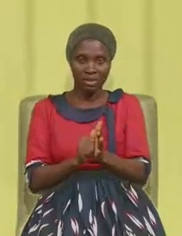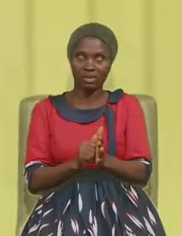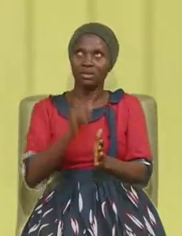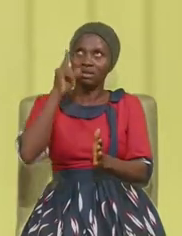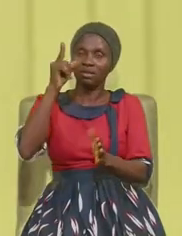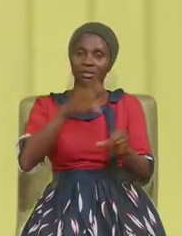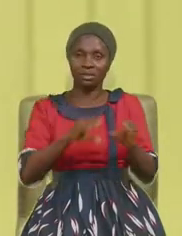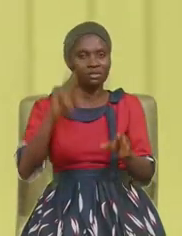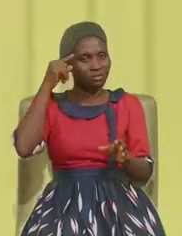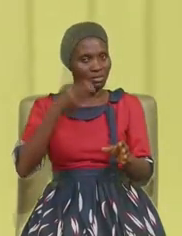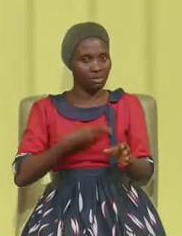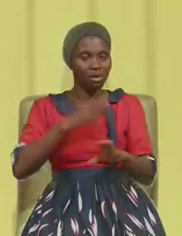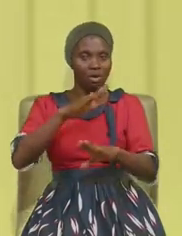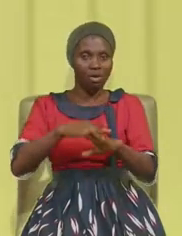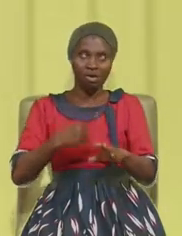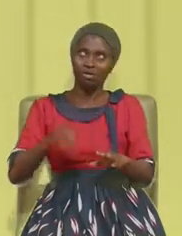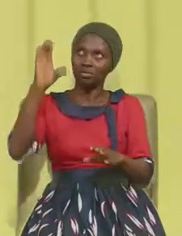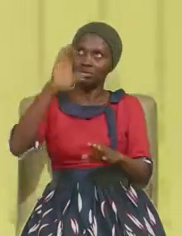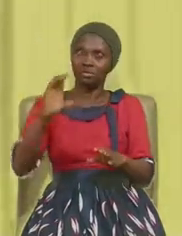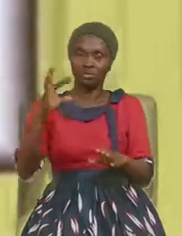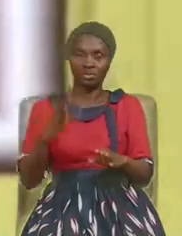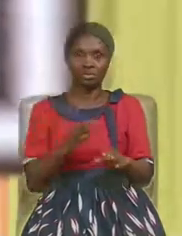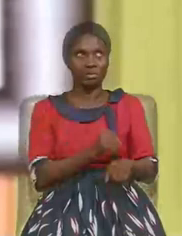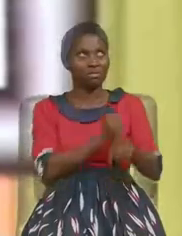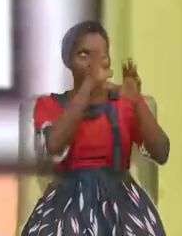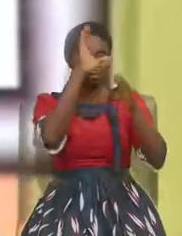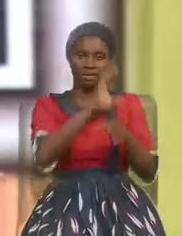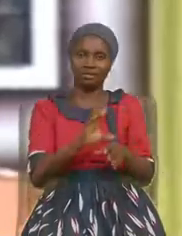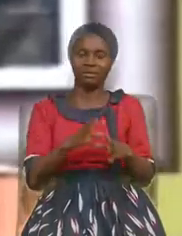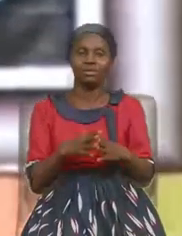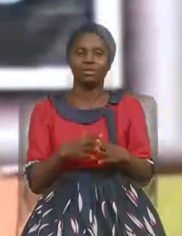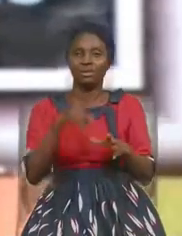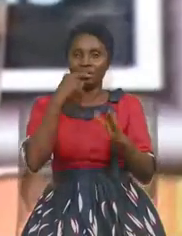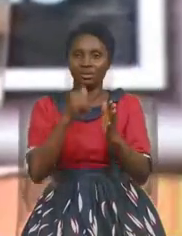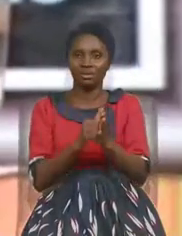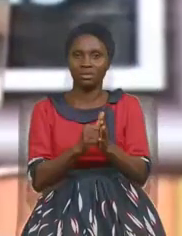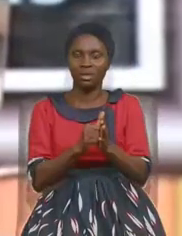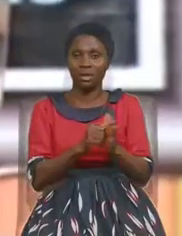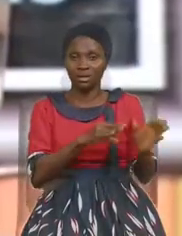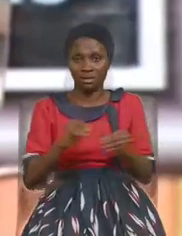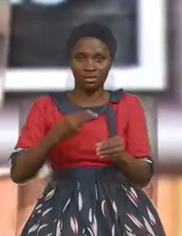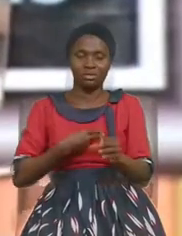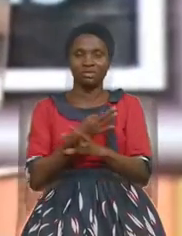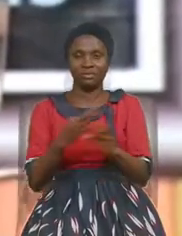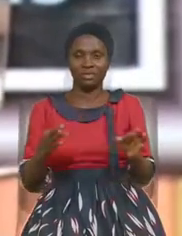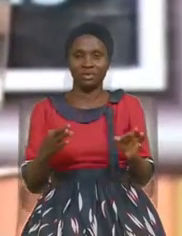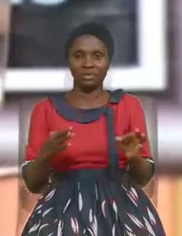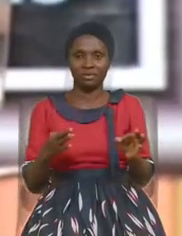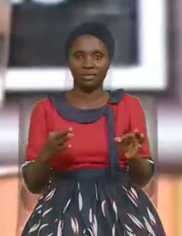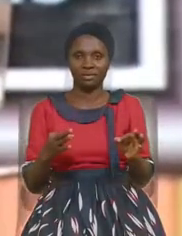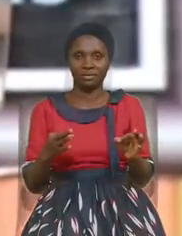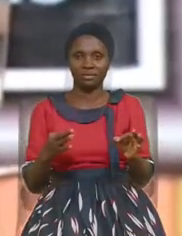sur la croix du calvaire. Et il dit, il nous a franchis. Quel